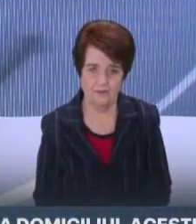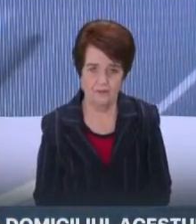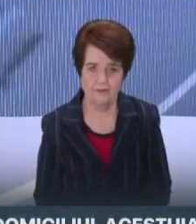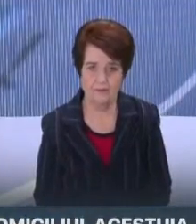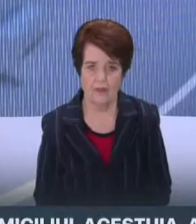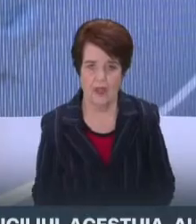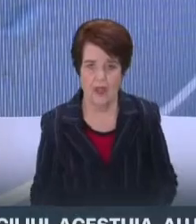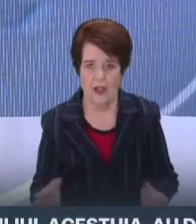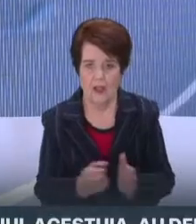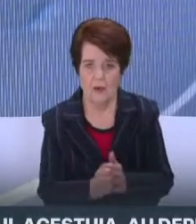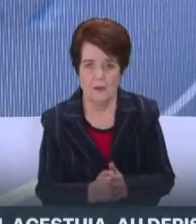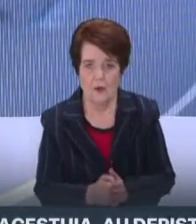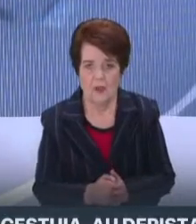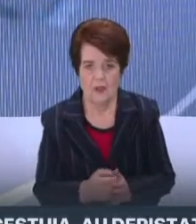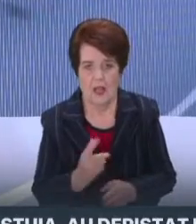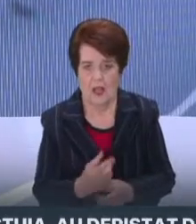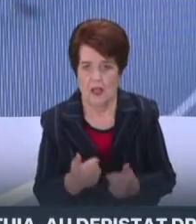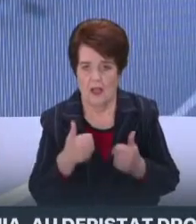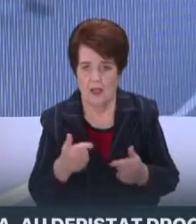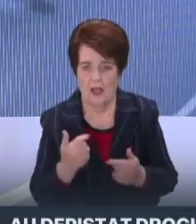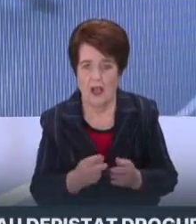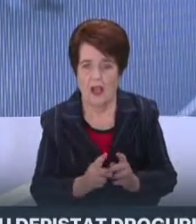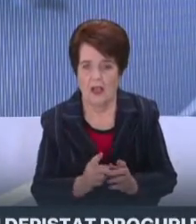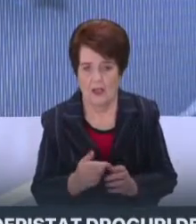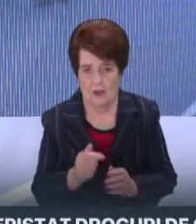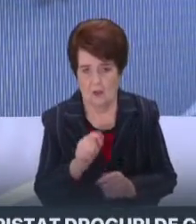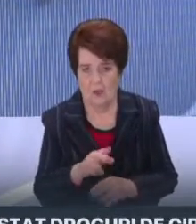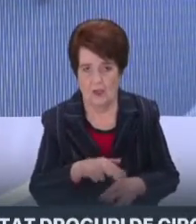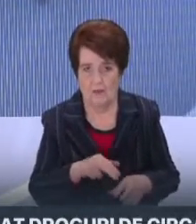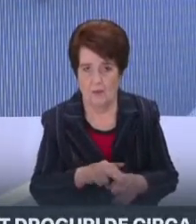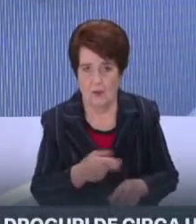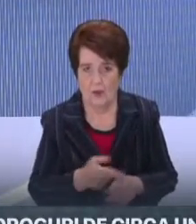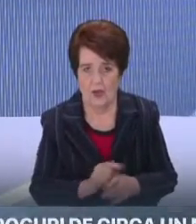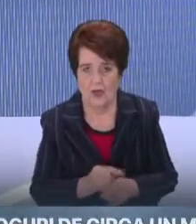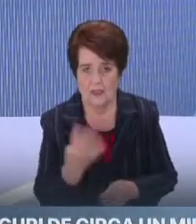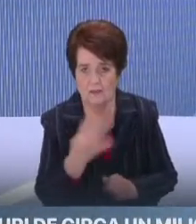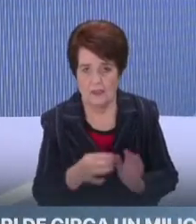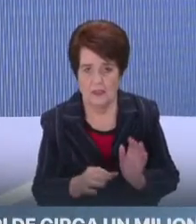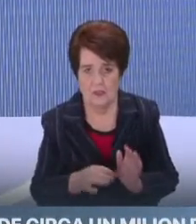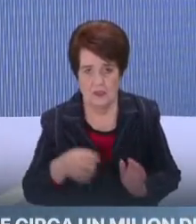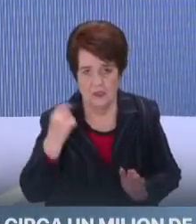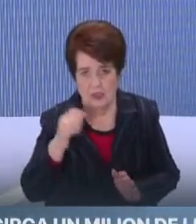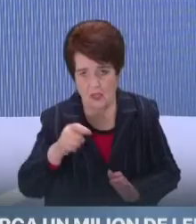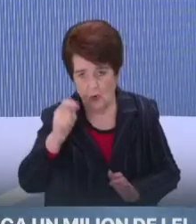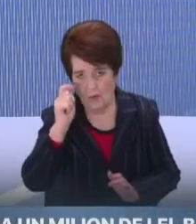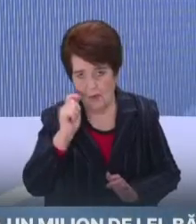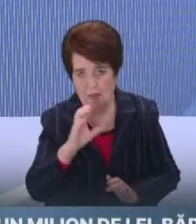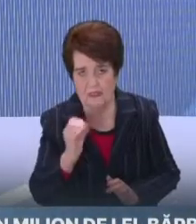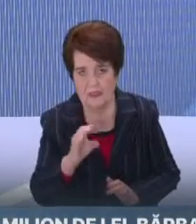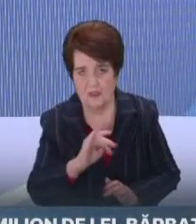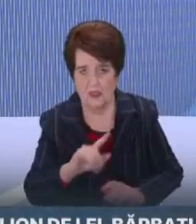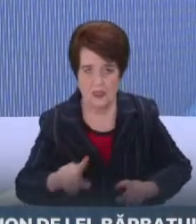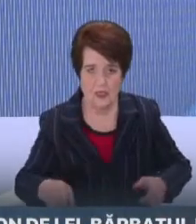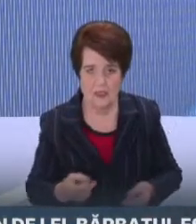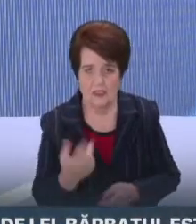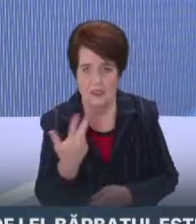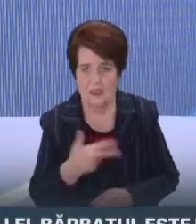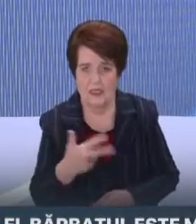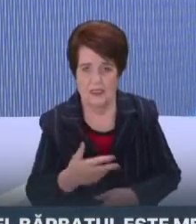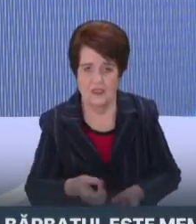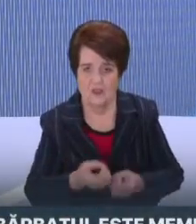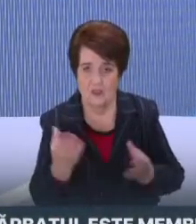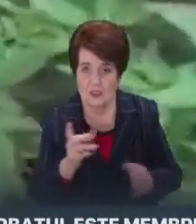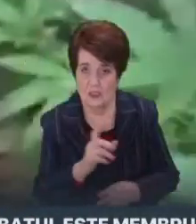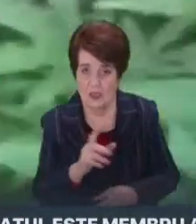Captură record a poliției. Un bărbat în vârstă de 46 de ani din Sângera, municipiul Chișinău, a fost plasat în arest pentru 30 de zile după